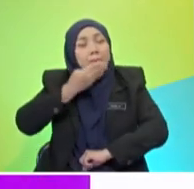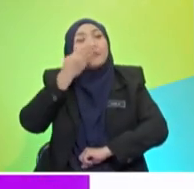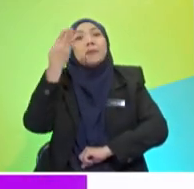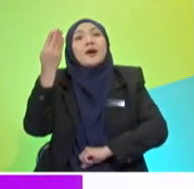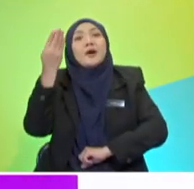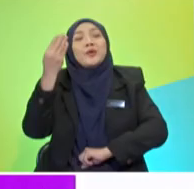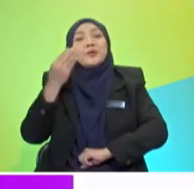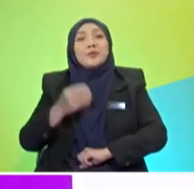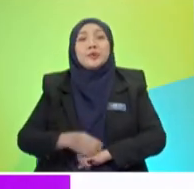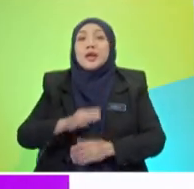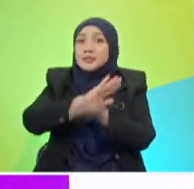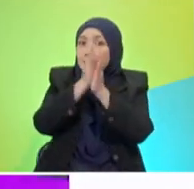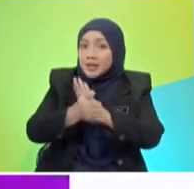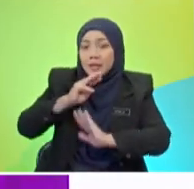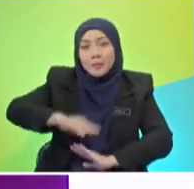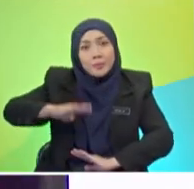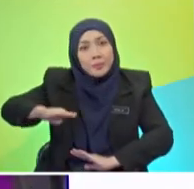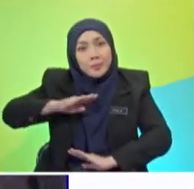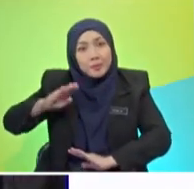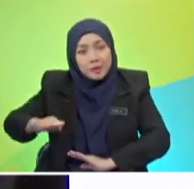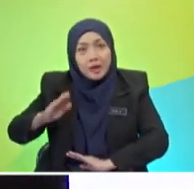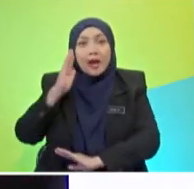Jadi budak itu akan tutup